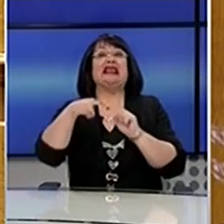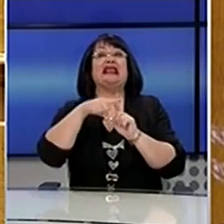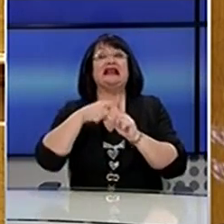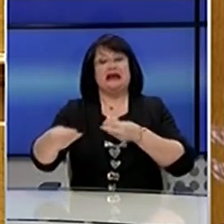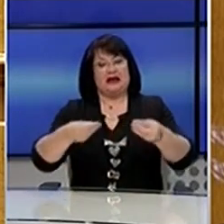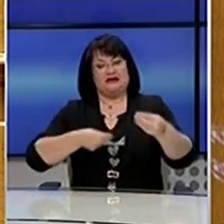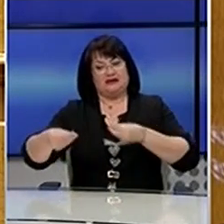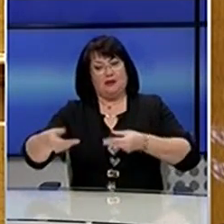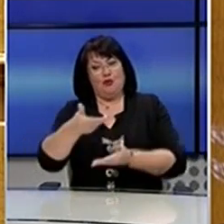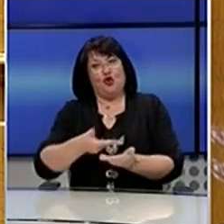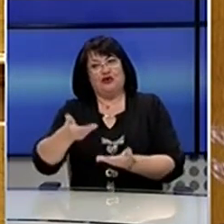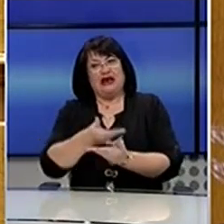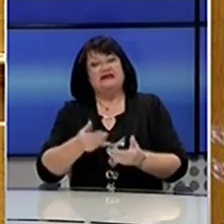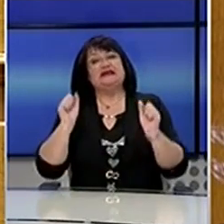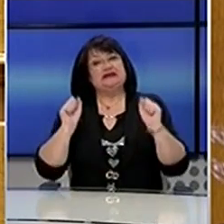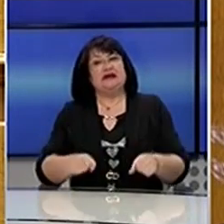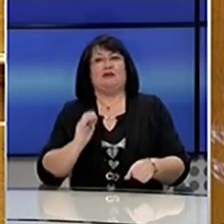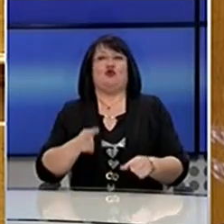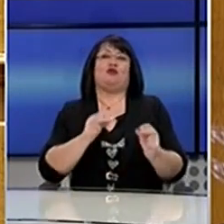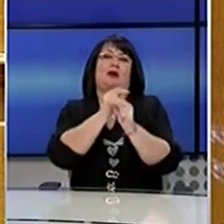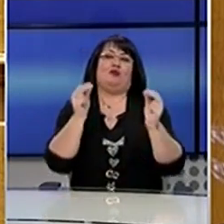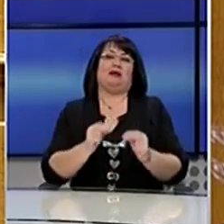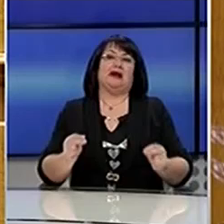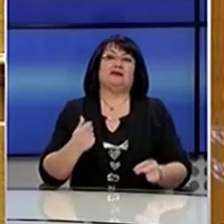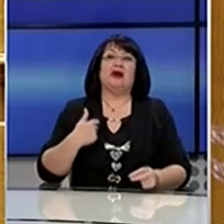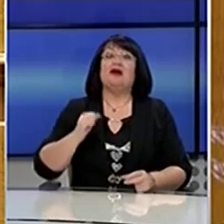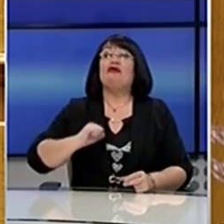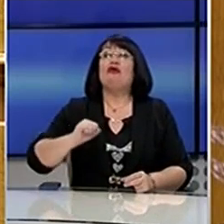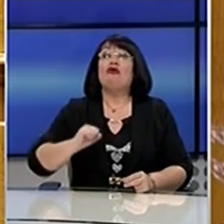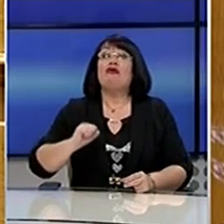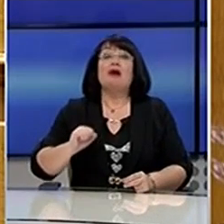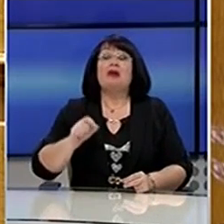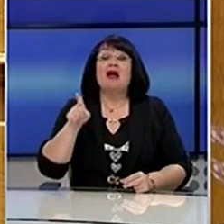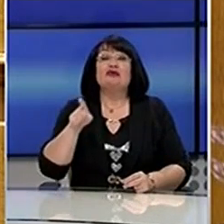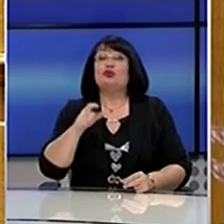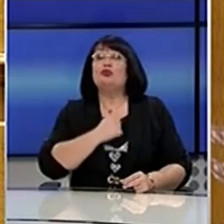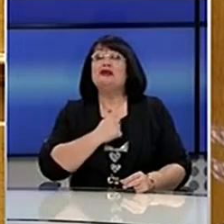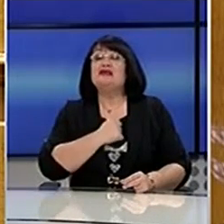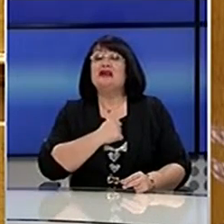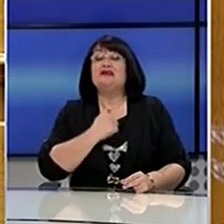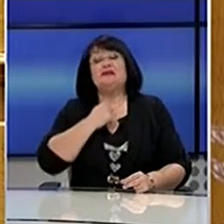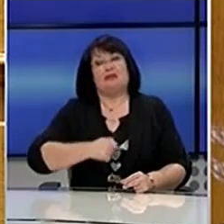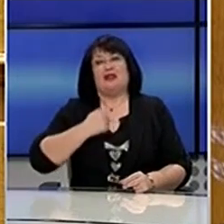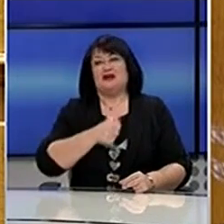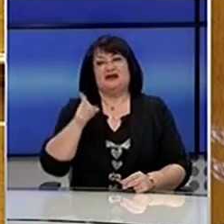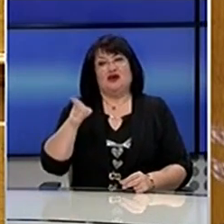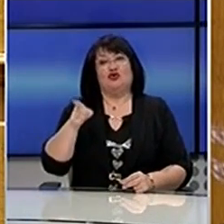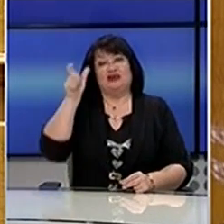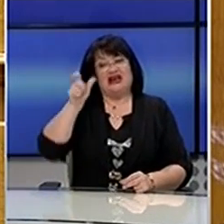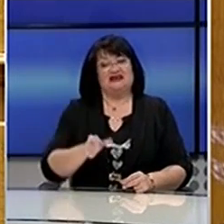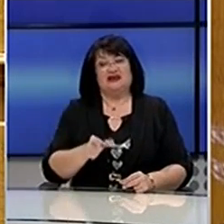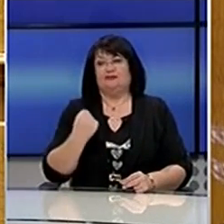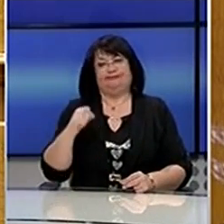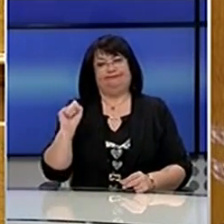προτάσεις. Φοβάμαι ότι αυτήν την άποψη δυστυχώς δεν τη